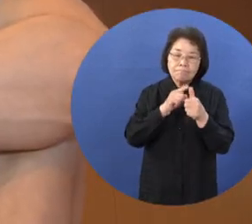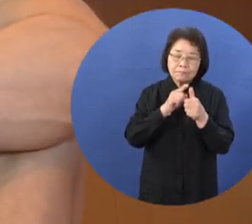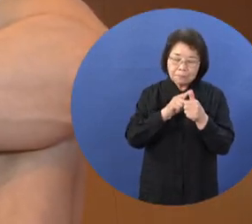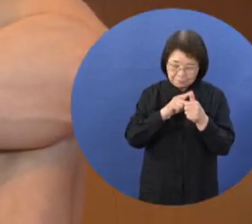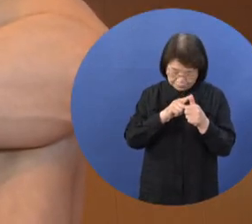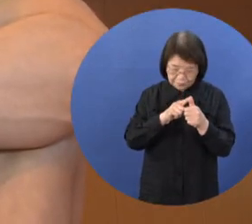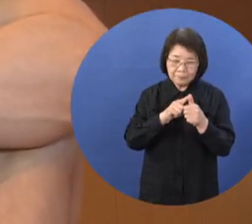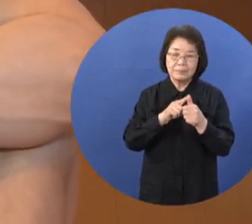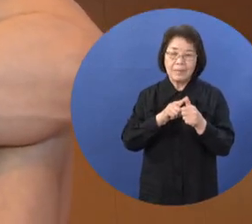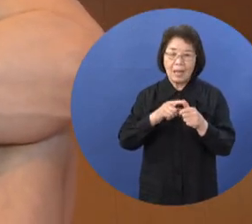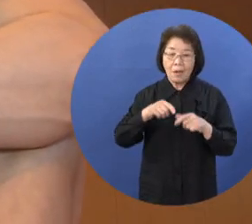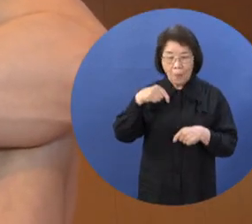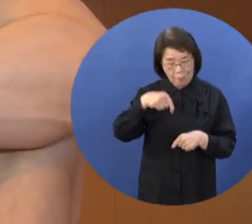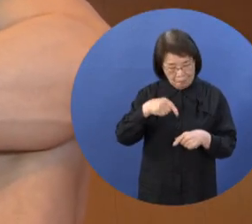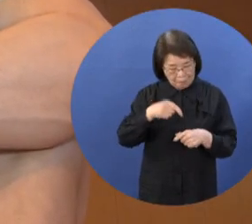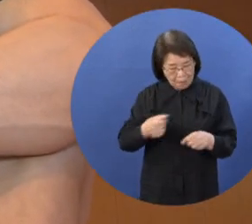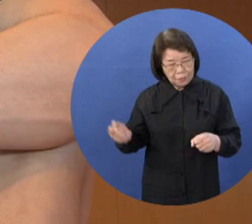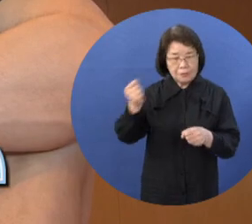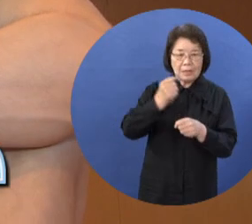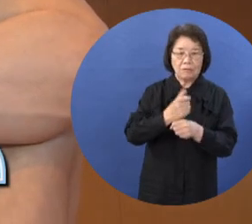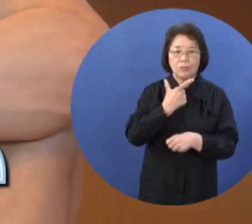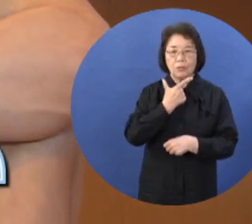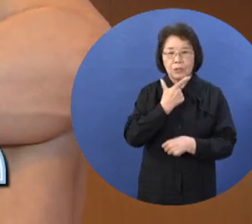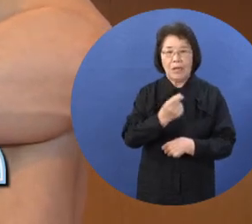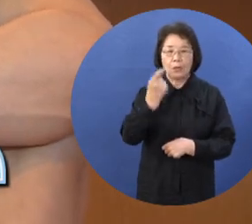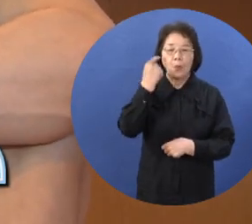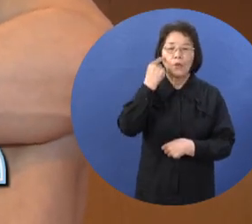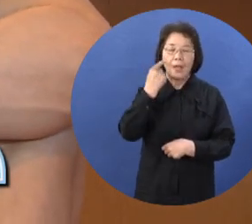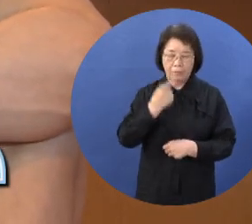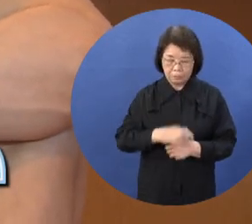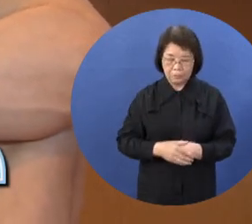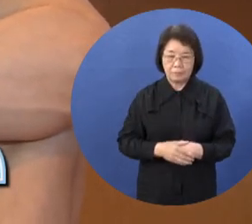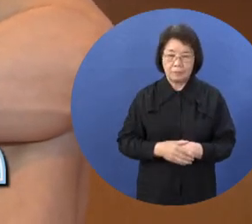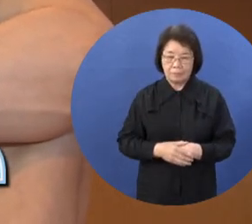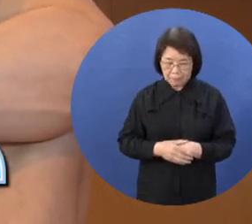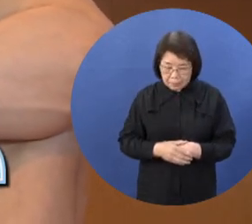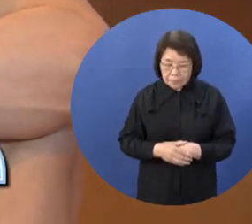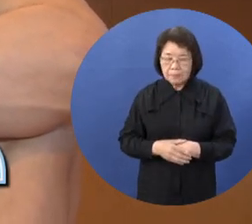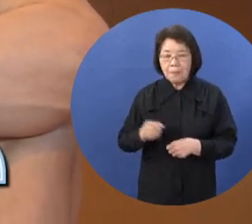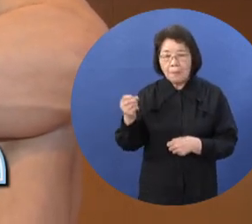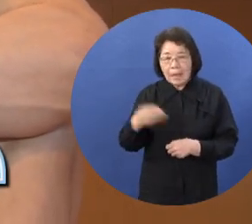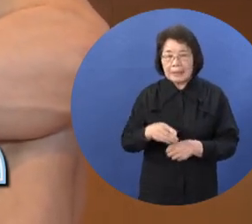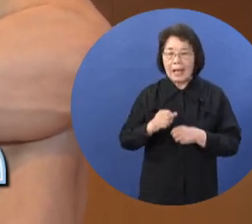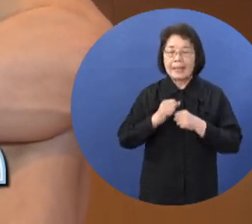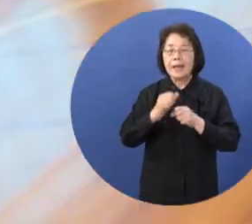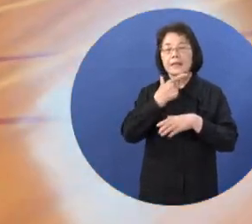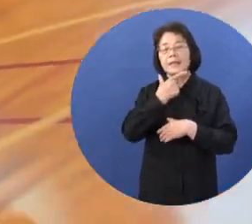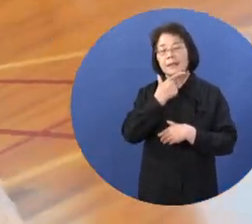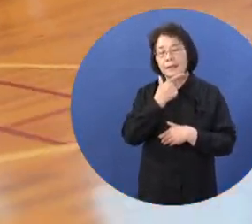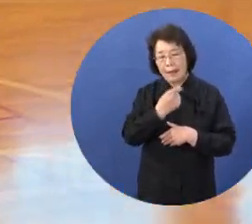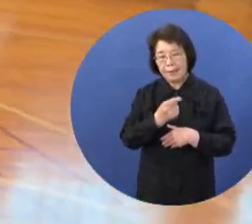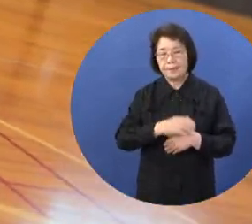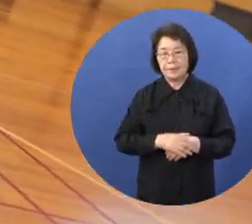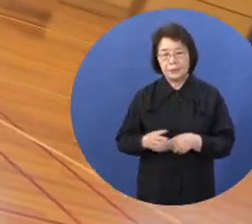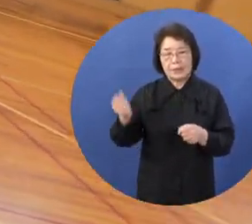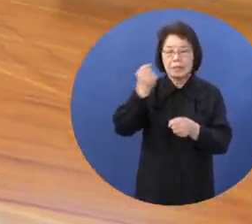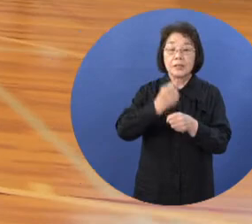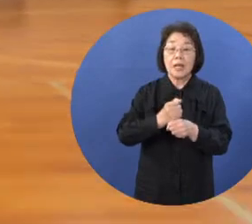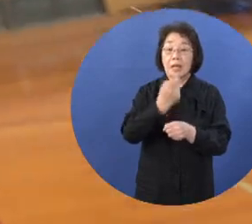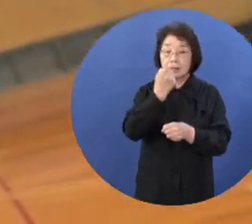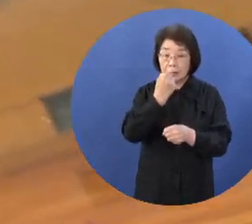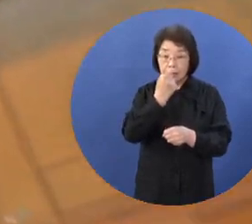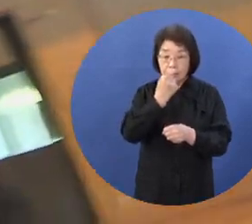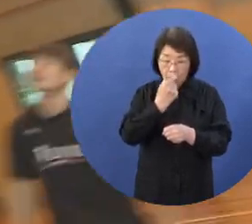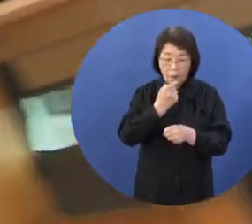は絶対したいと僕は思っているので、復活したら必ずプレーをしたいと思っています。 今回